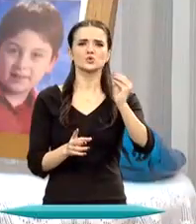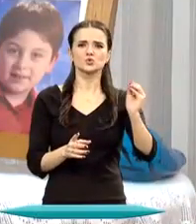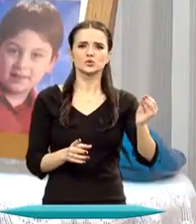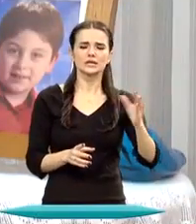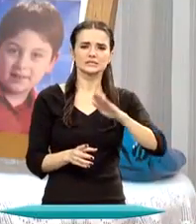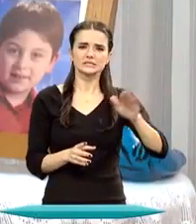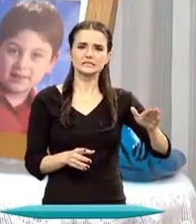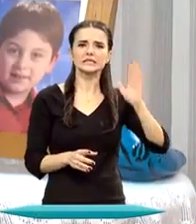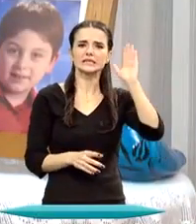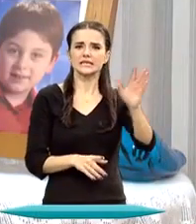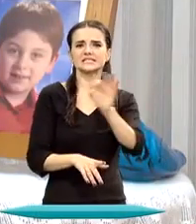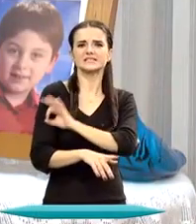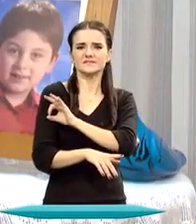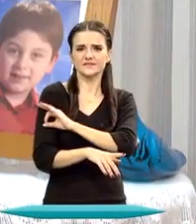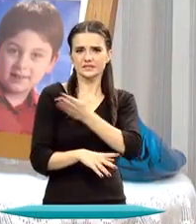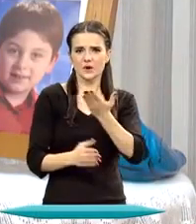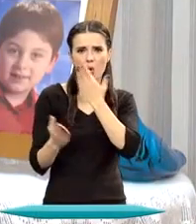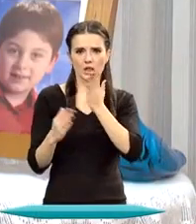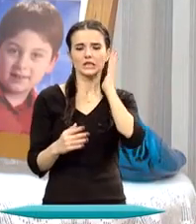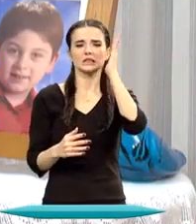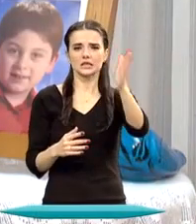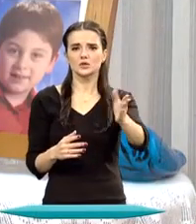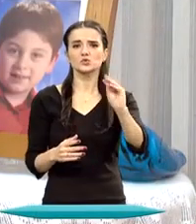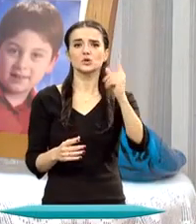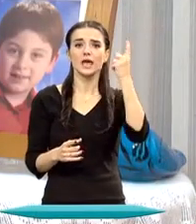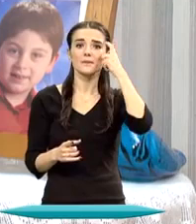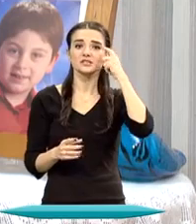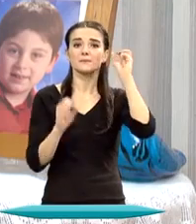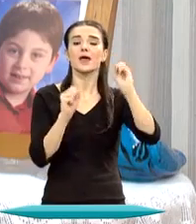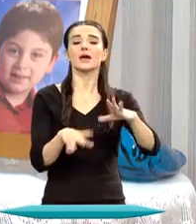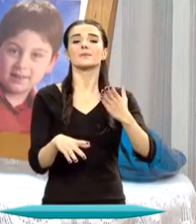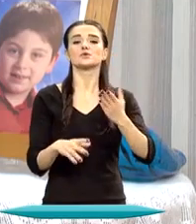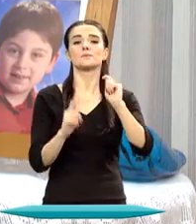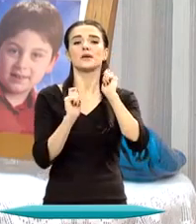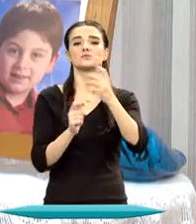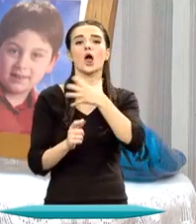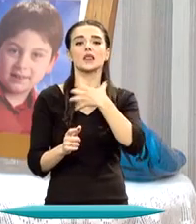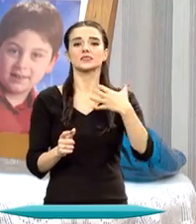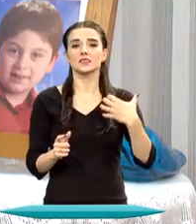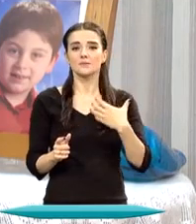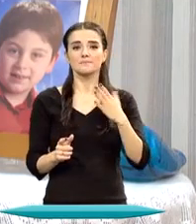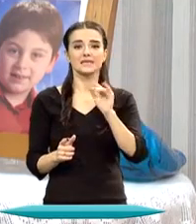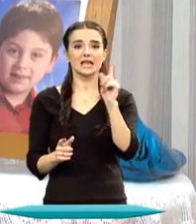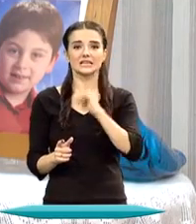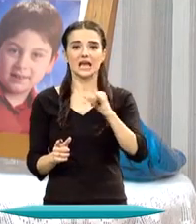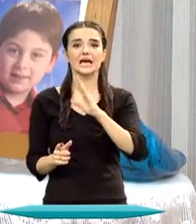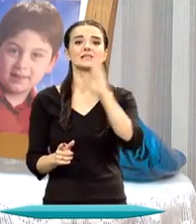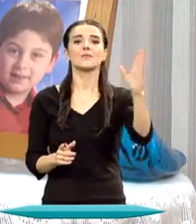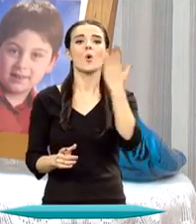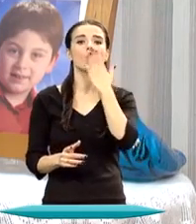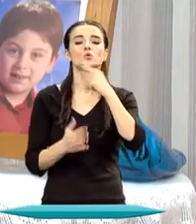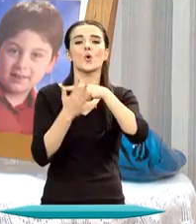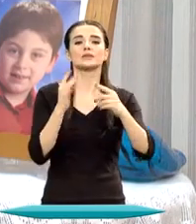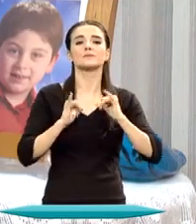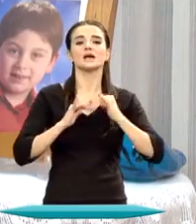Normal çocukların gittiği yuvalar. Çocuğu orada tek başına bırakamıyorsunuz. Mecbur yanına, annem sürekli duramıyor,